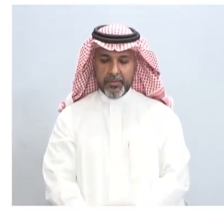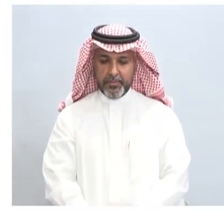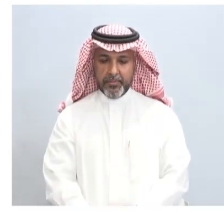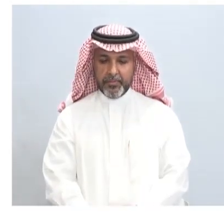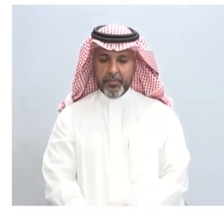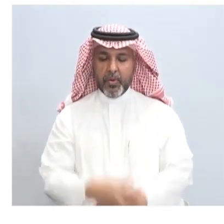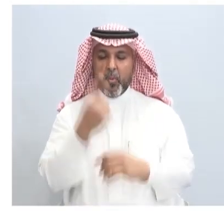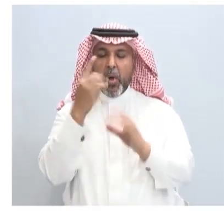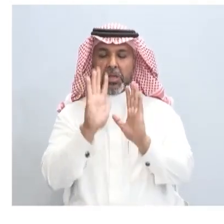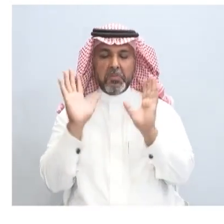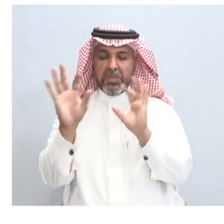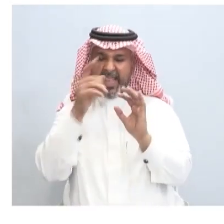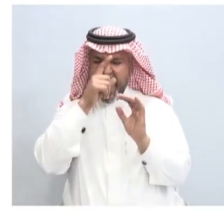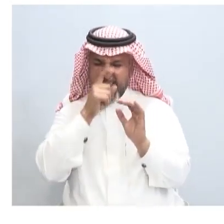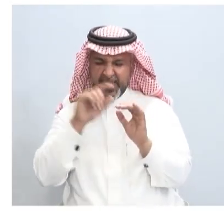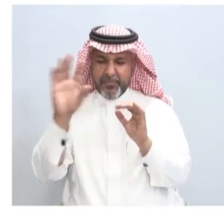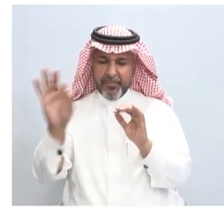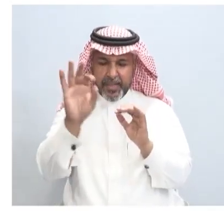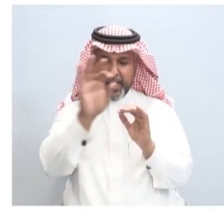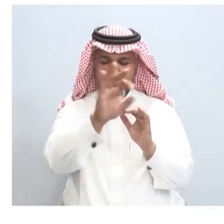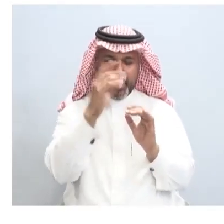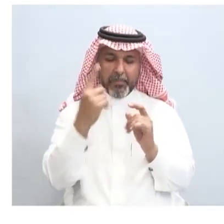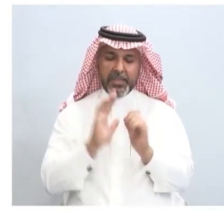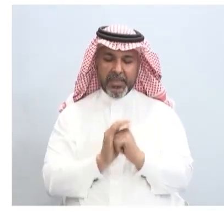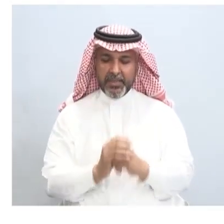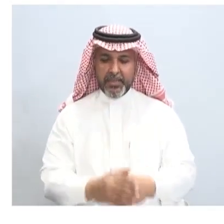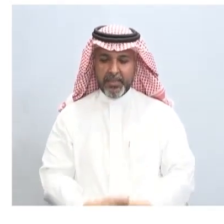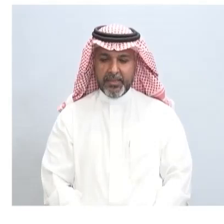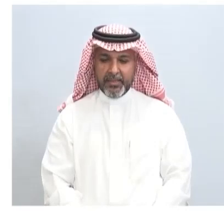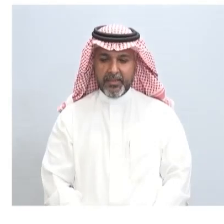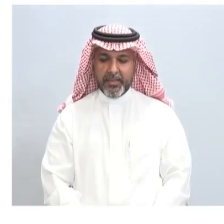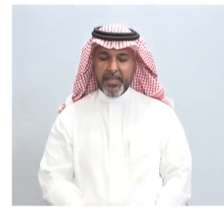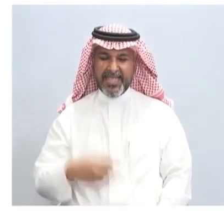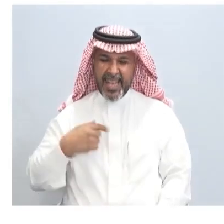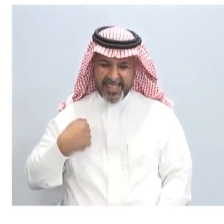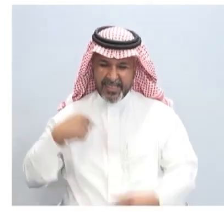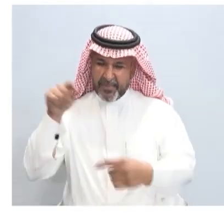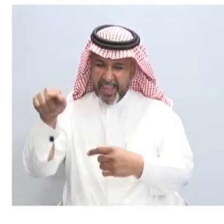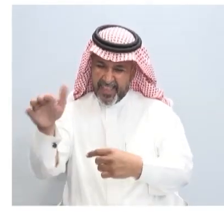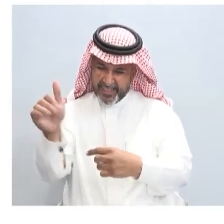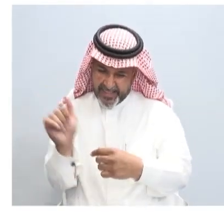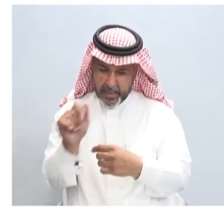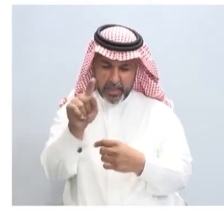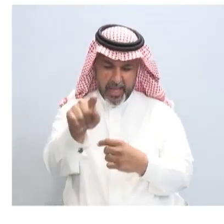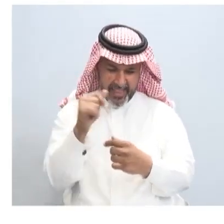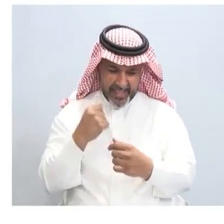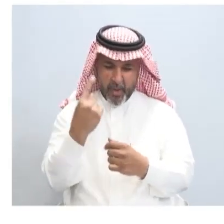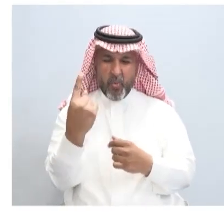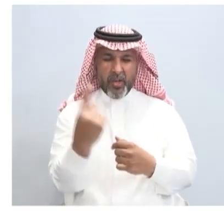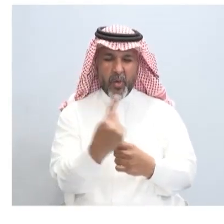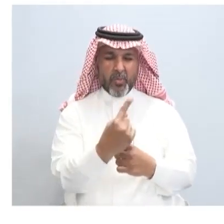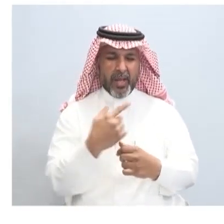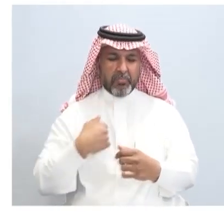يعني هي عناصر الحادثه عنصر واحد فاحنا هنا عندنا 210 تشكيله مكونه من سته لاعبين